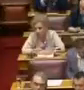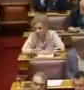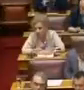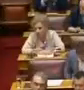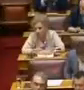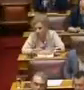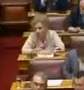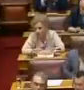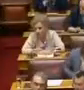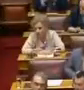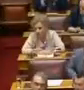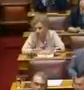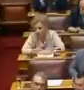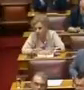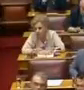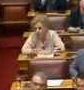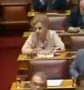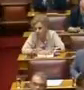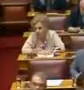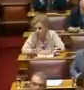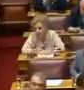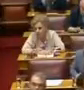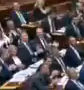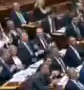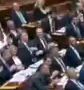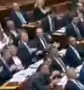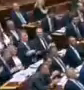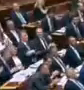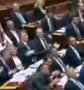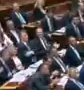Λοιπόν,